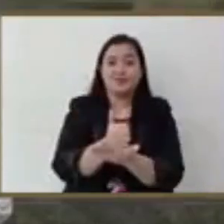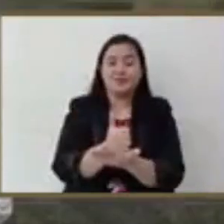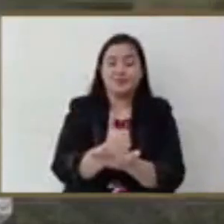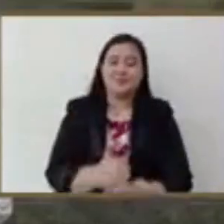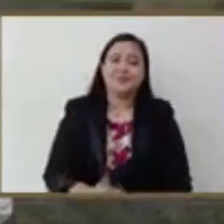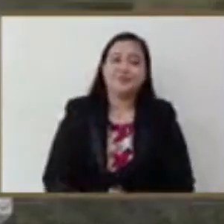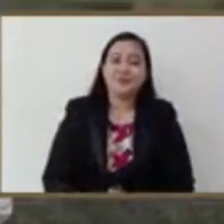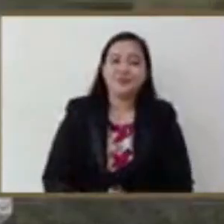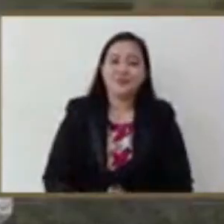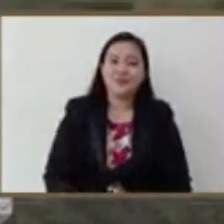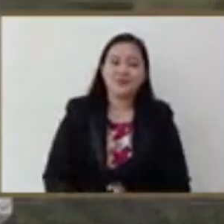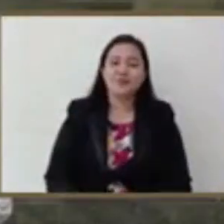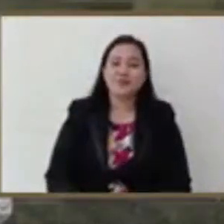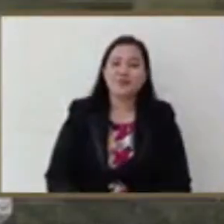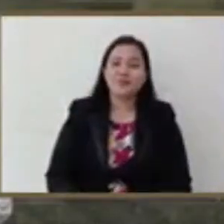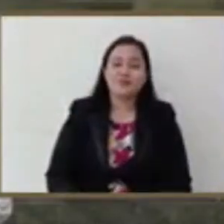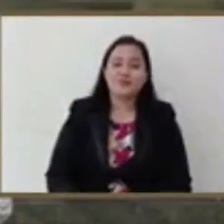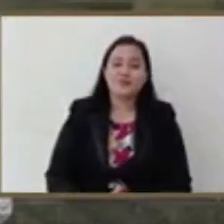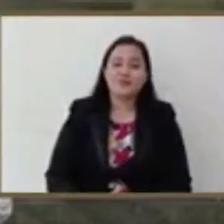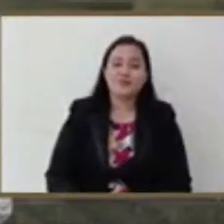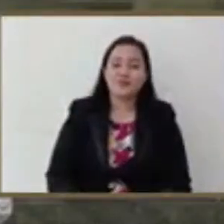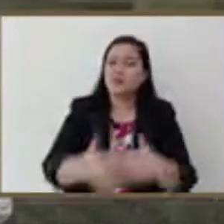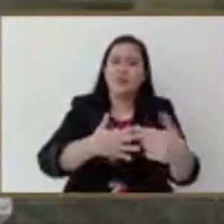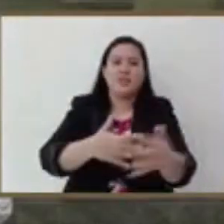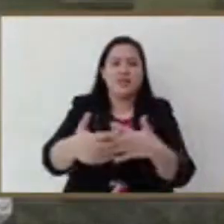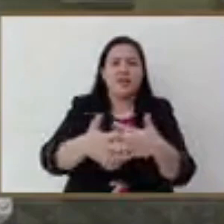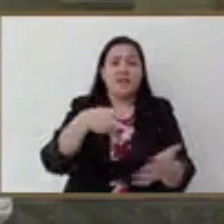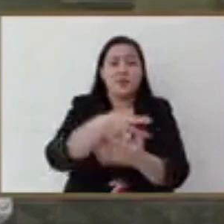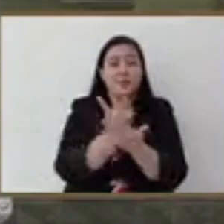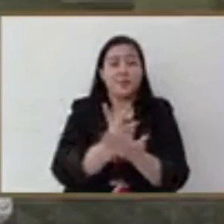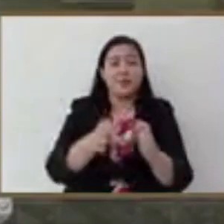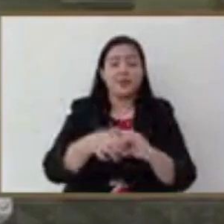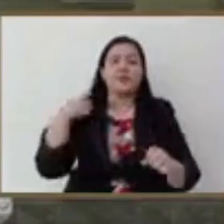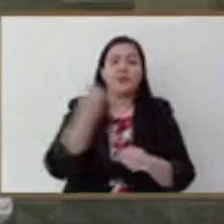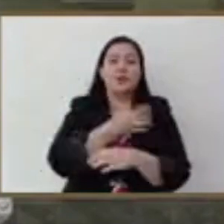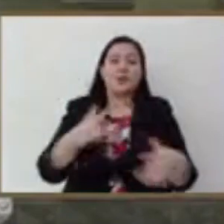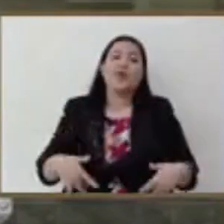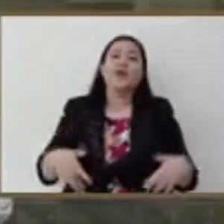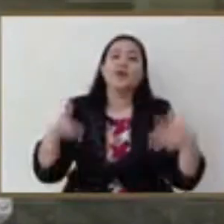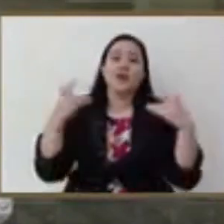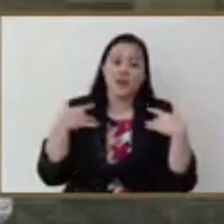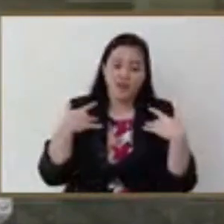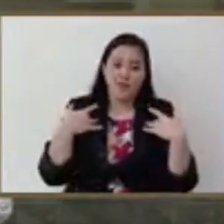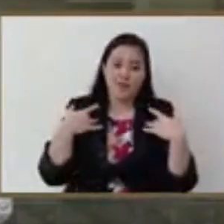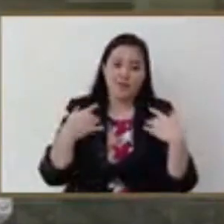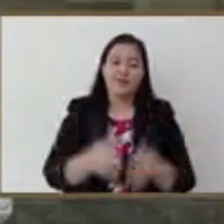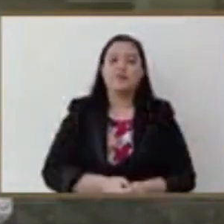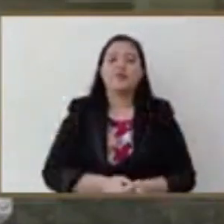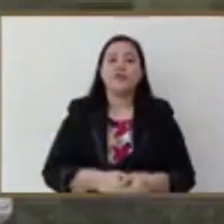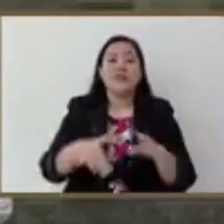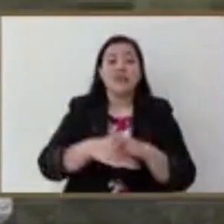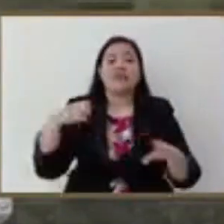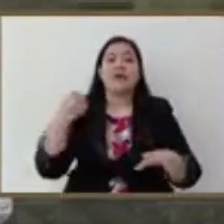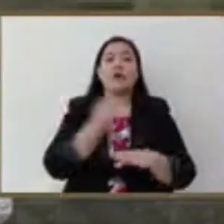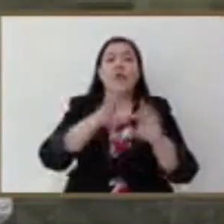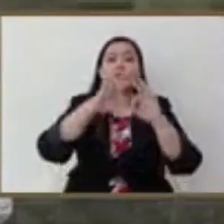Brethren, saan mo pong area ng buhay natin, tignan po natin mabuti pag-uwi natin sa pamilya natin. Ano ang